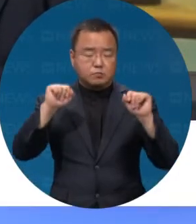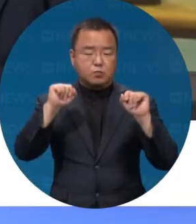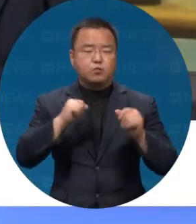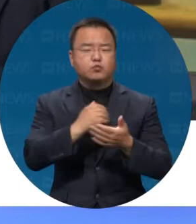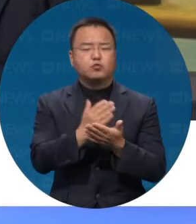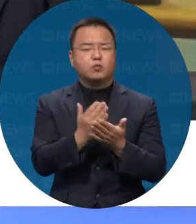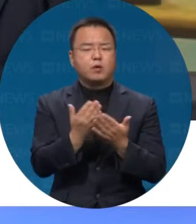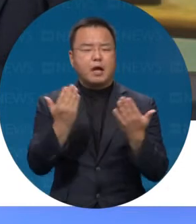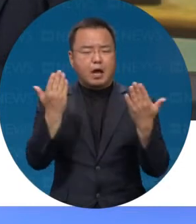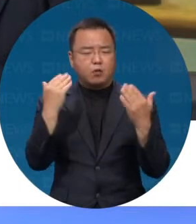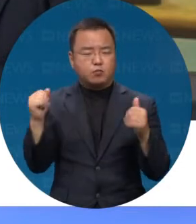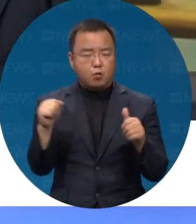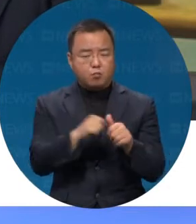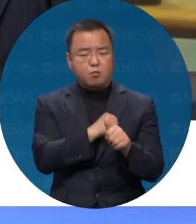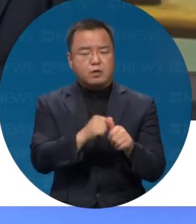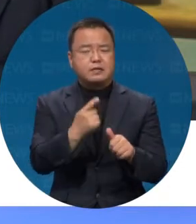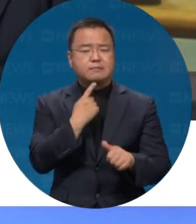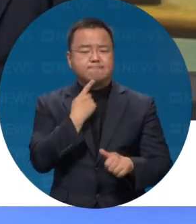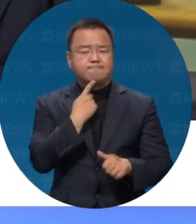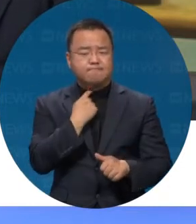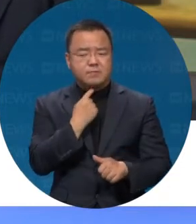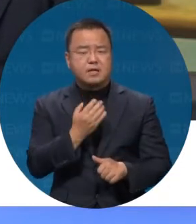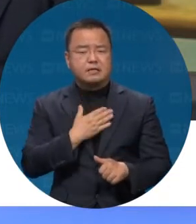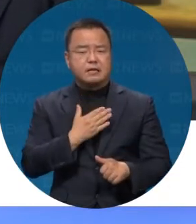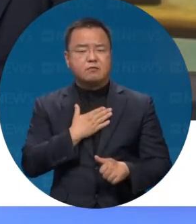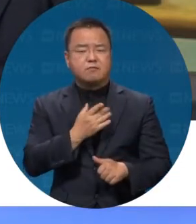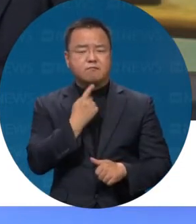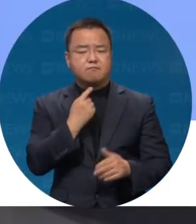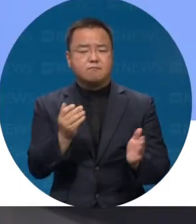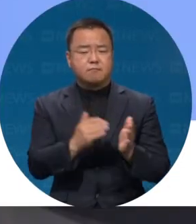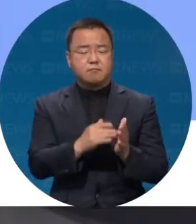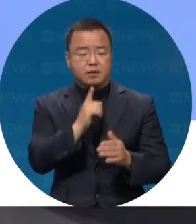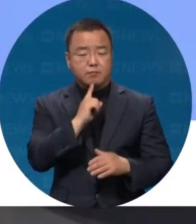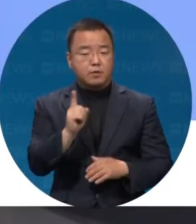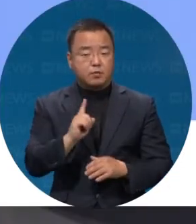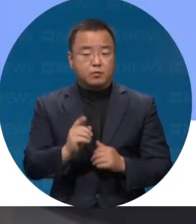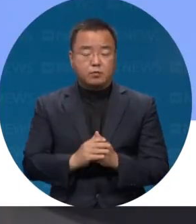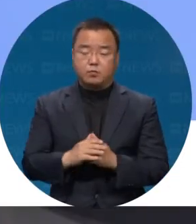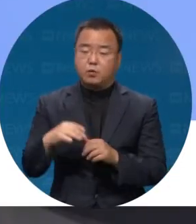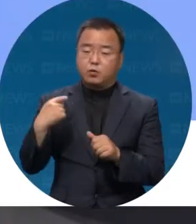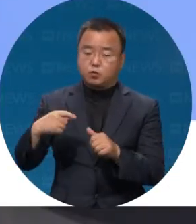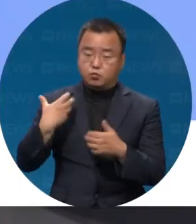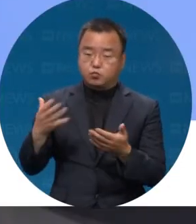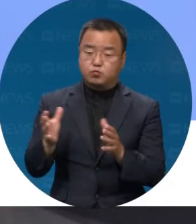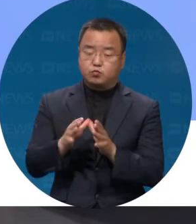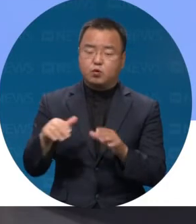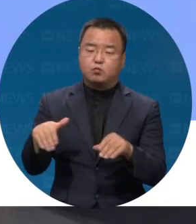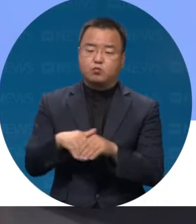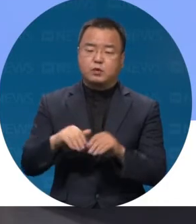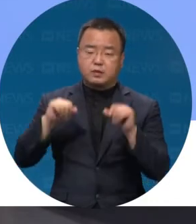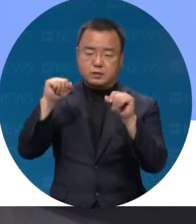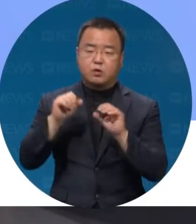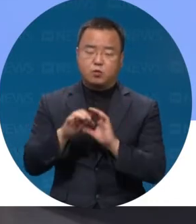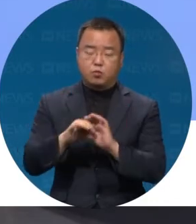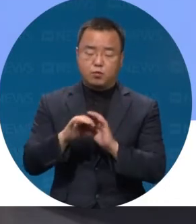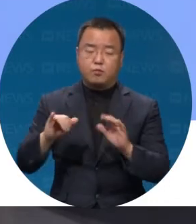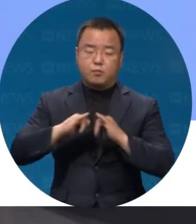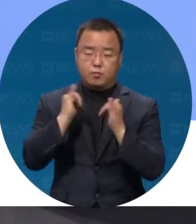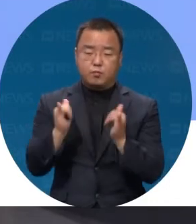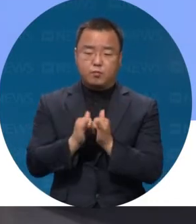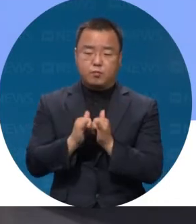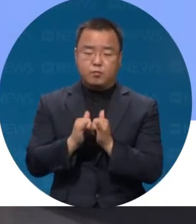미투 요 얘기도 좀 들어볼까요 대운을 교육부와 문화체육관광부 든 사회 과학 사회 관계장관 회의 가 열려서